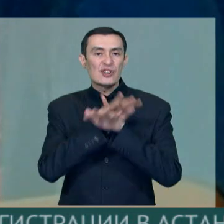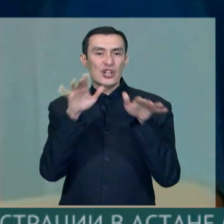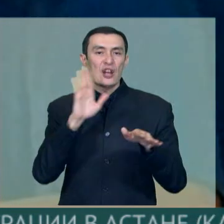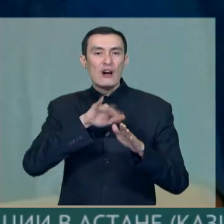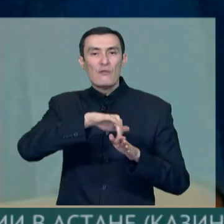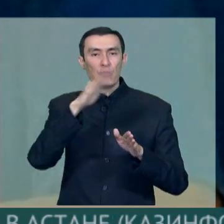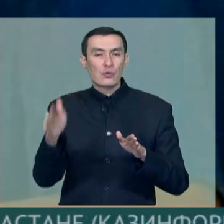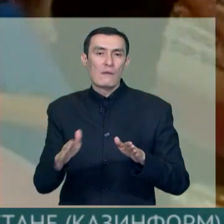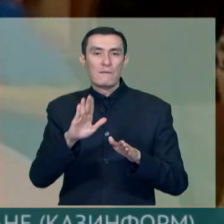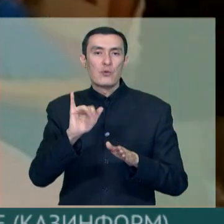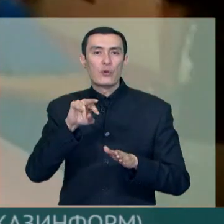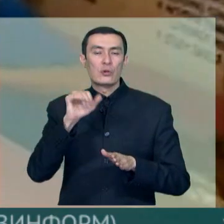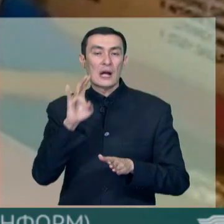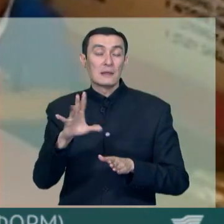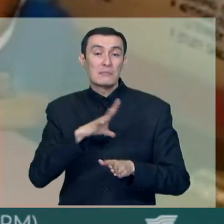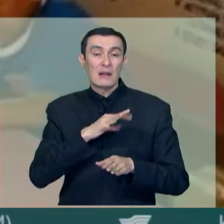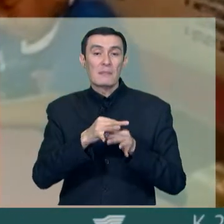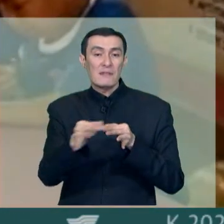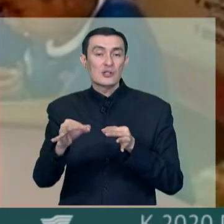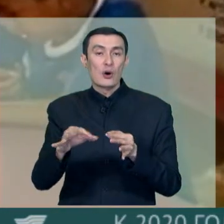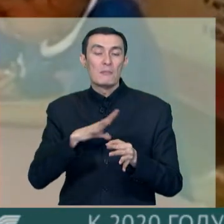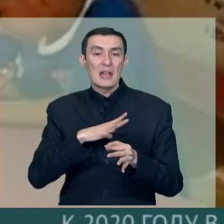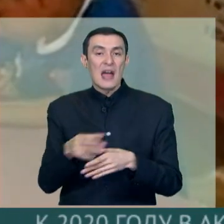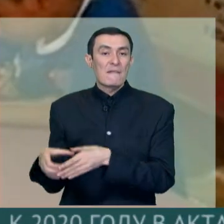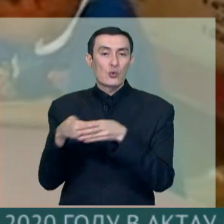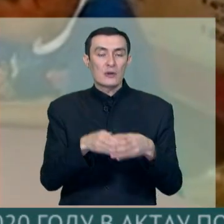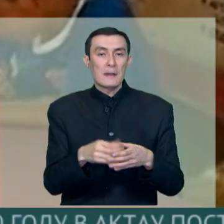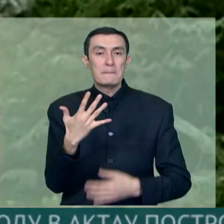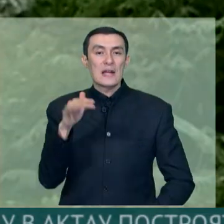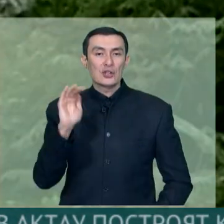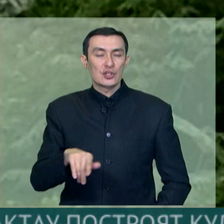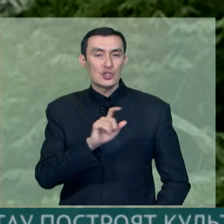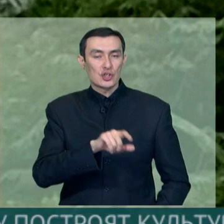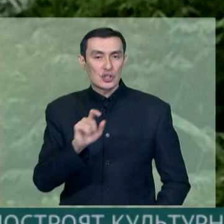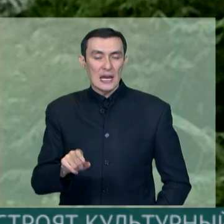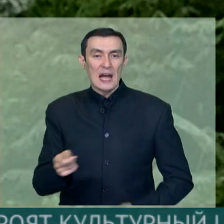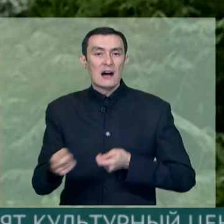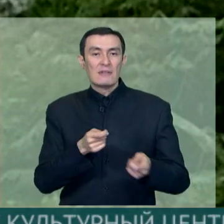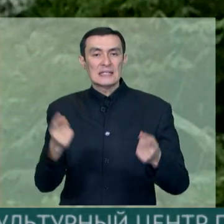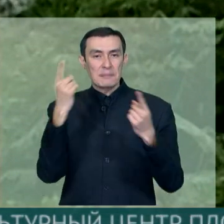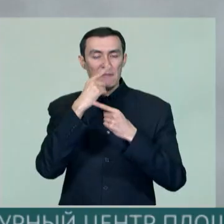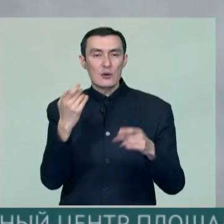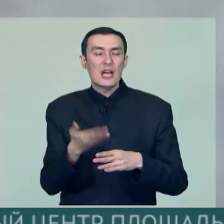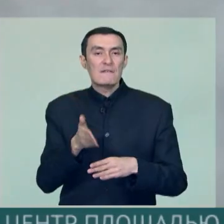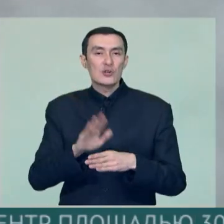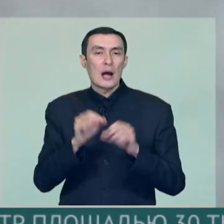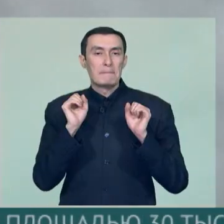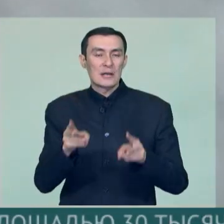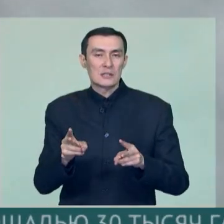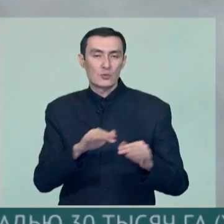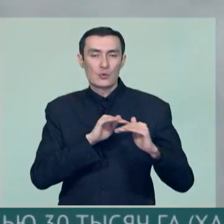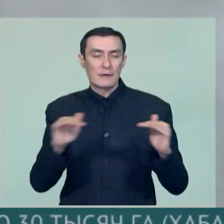вулкана Майон в нескольких провинциях острова были эвакуированы 5 000 жителей. Власти объявили наивысший уровень